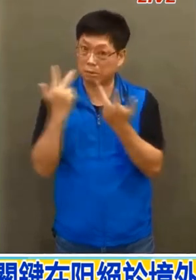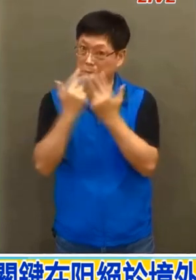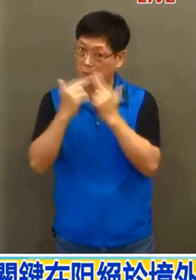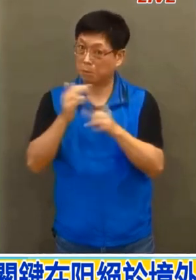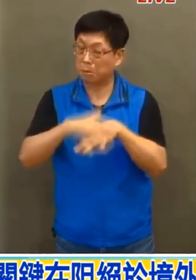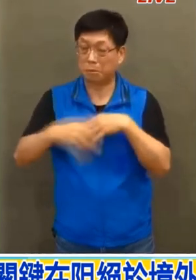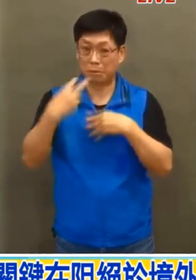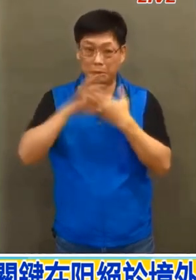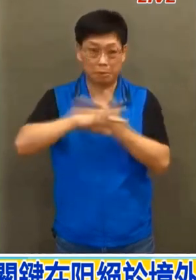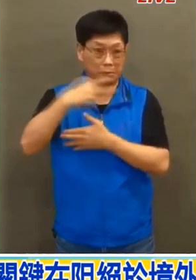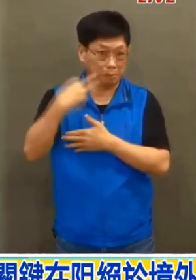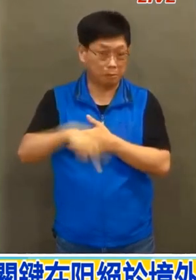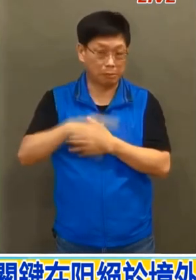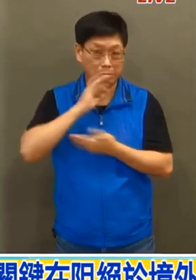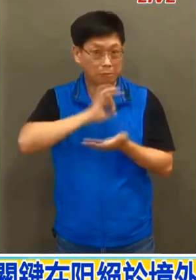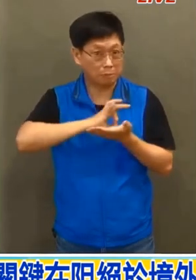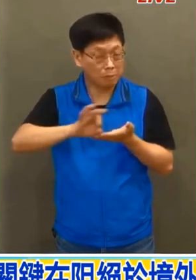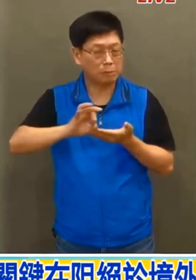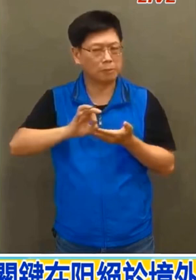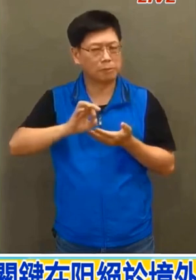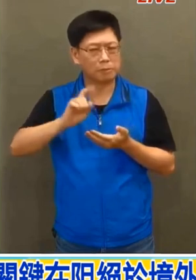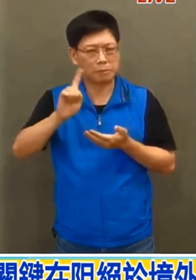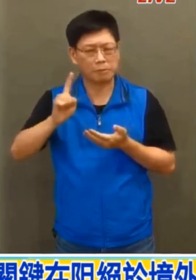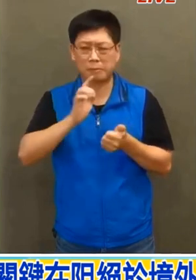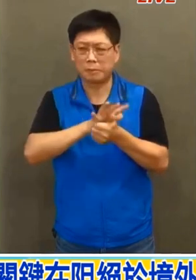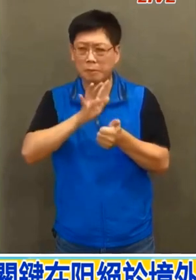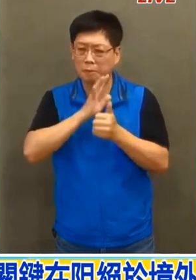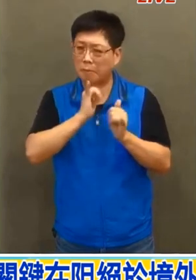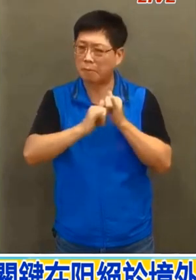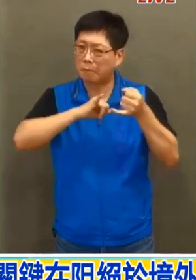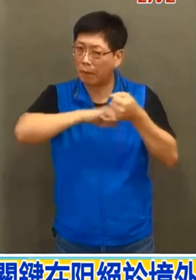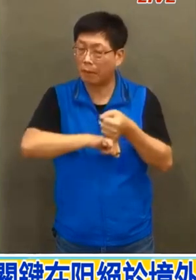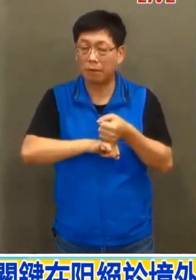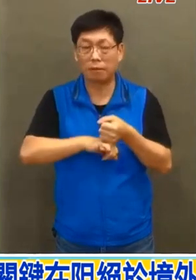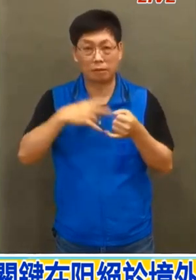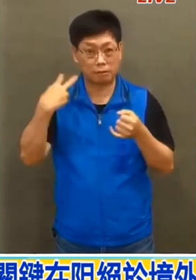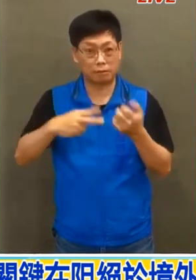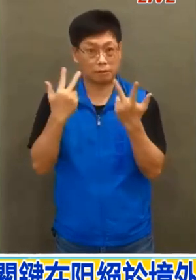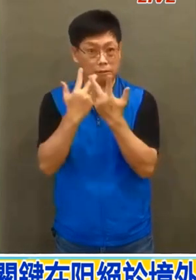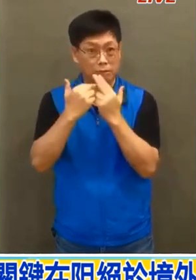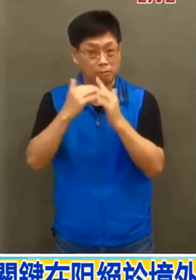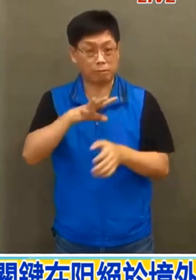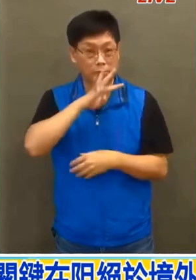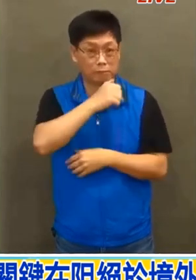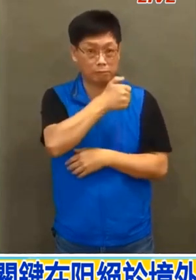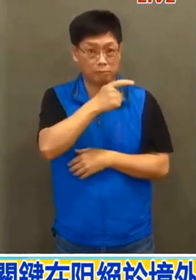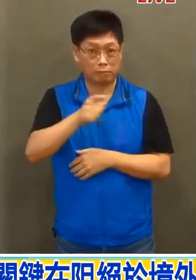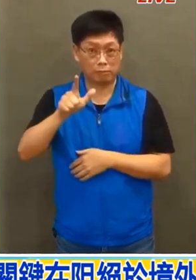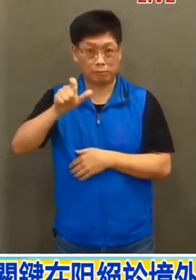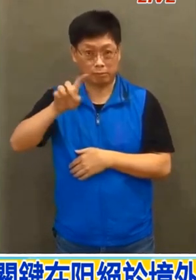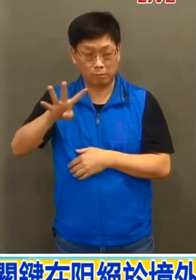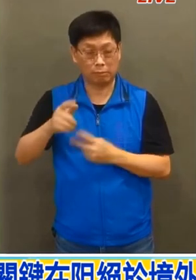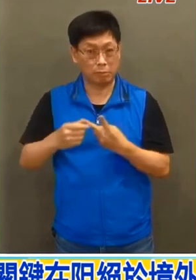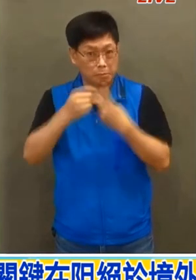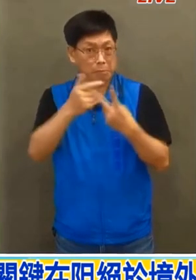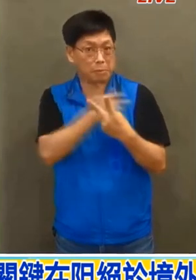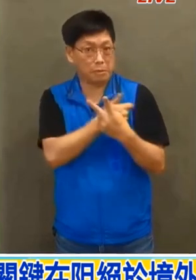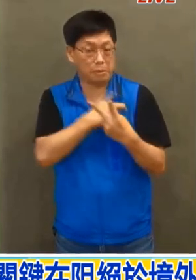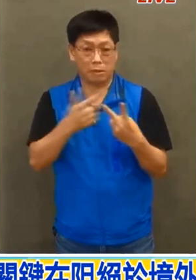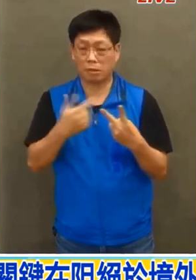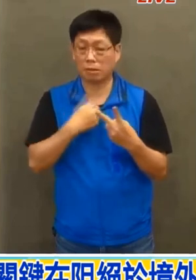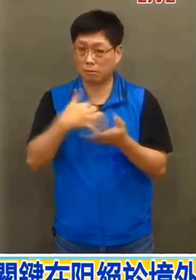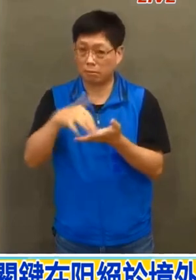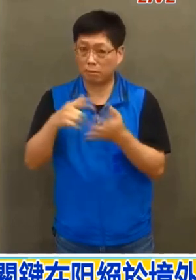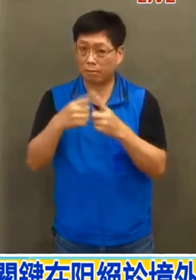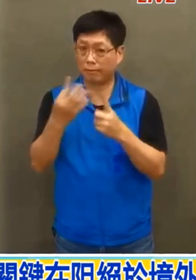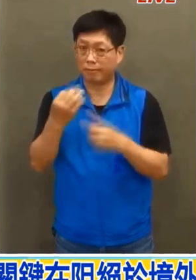不会另外使用方法协助民众来预约？那同时新北市50到64岁要打第二季的民众统计